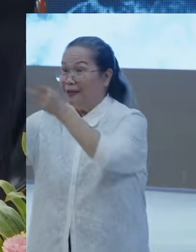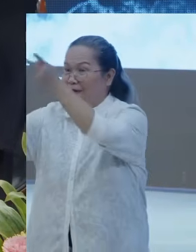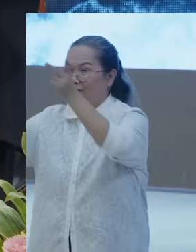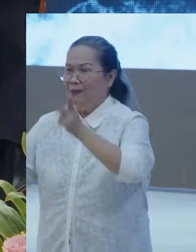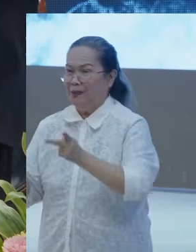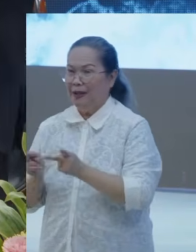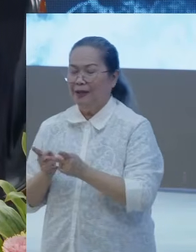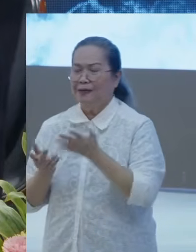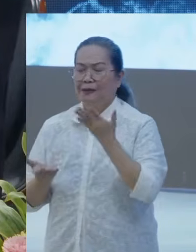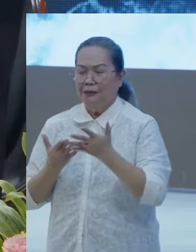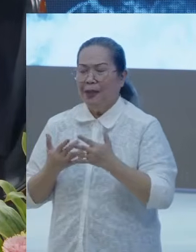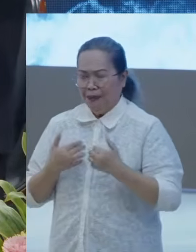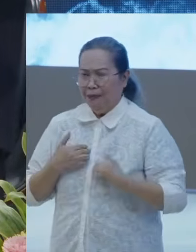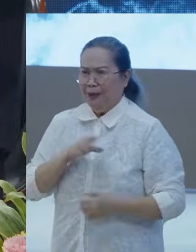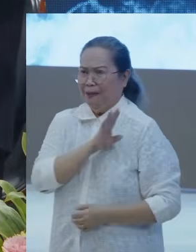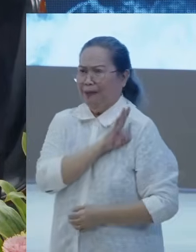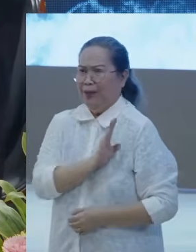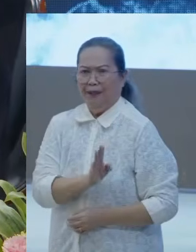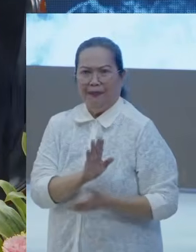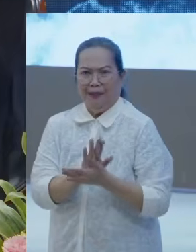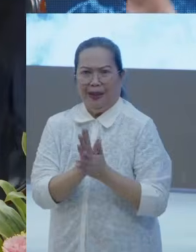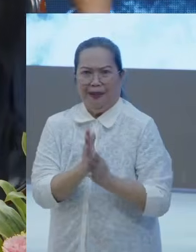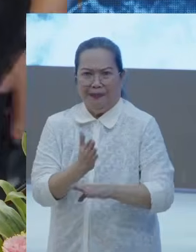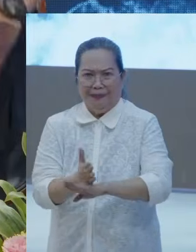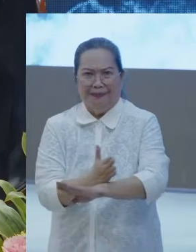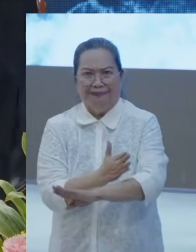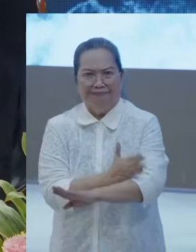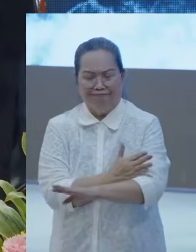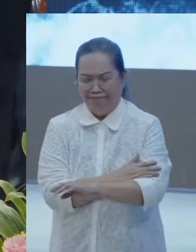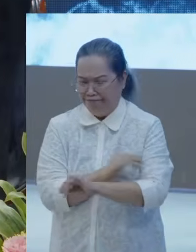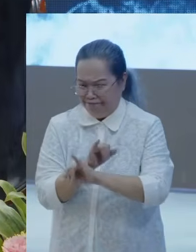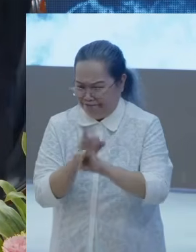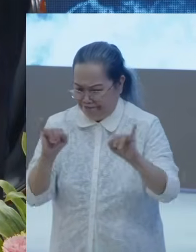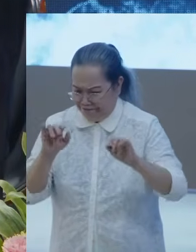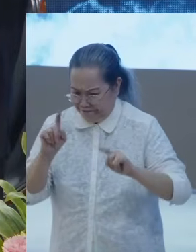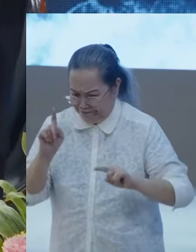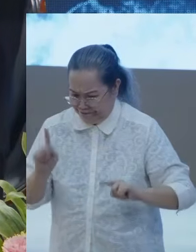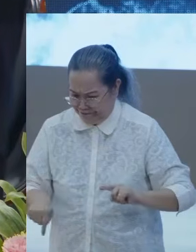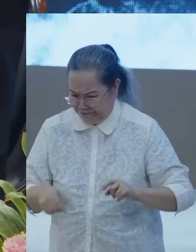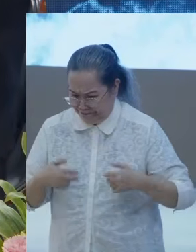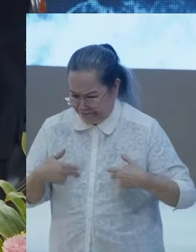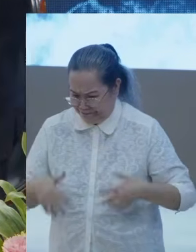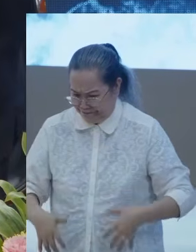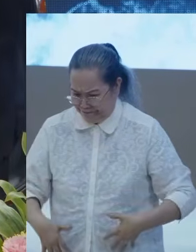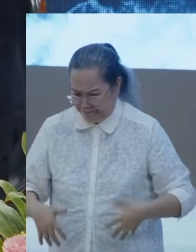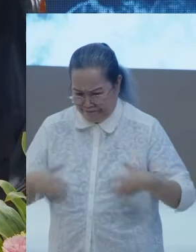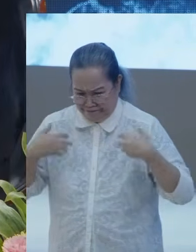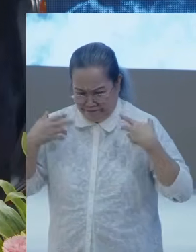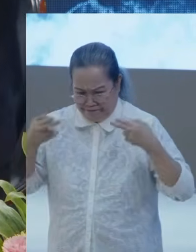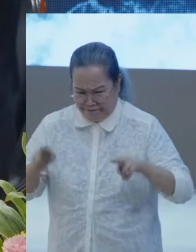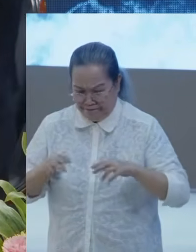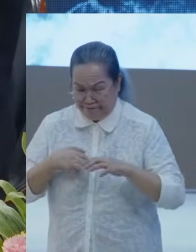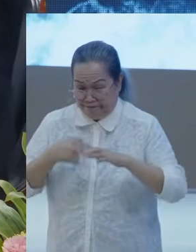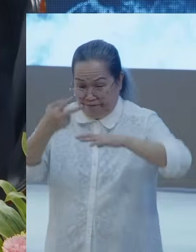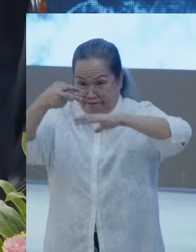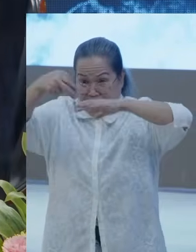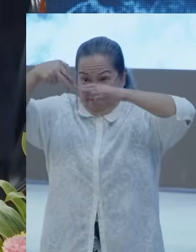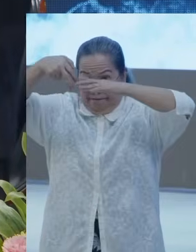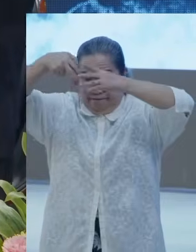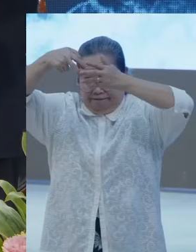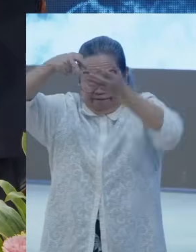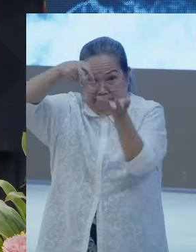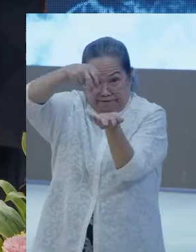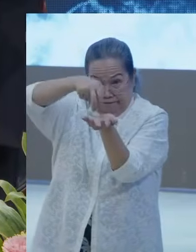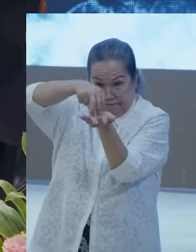siya siguro ng lakas ng loob kasi grabe, imposible na yung nangyari sa kanya. Siya ay lumubog hanggang sa pinakailalim ng dagat